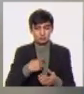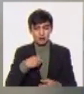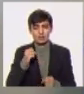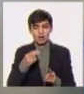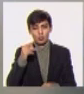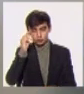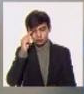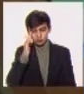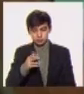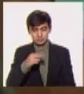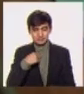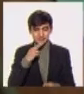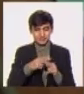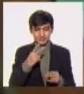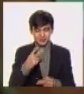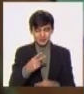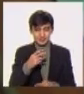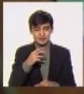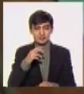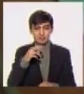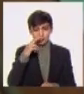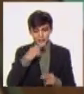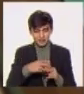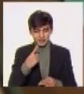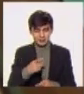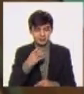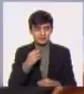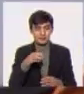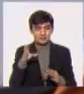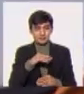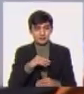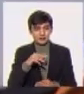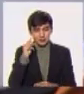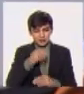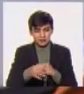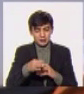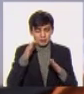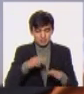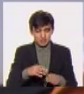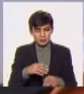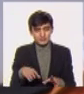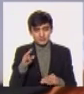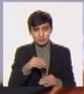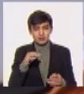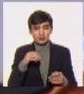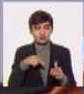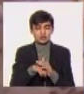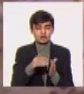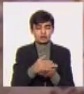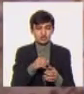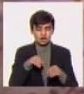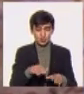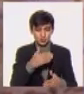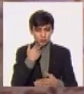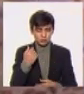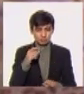қалай оқитымызды білмейміз. Жергілікті жерлердегі білім басқармасының қызметкерлері де қашықтан оқытудың әлі нақты бір шешімі шыққан жоқ дейді.